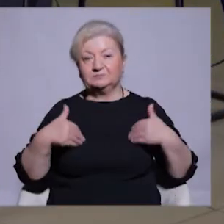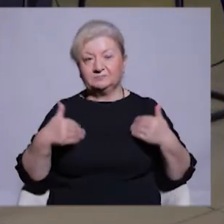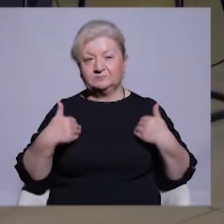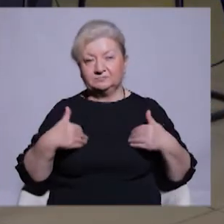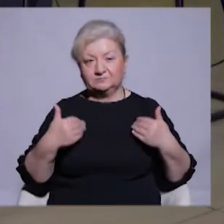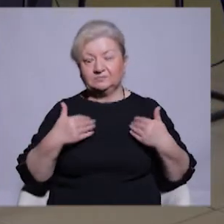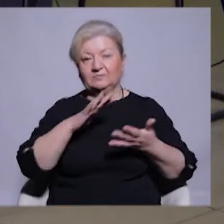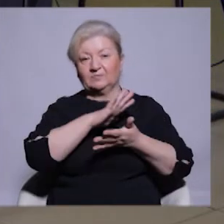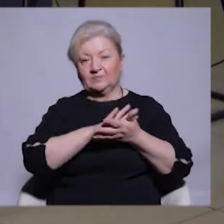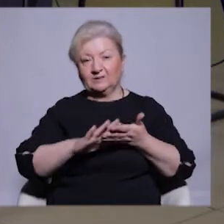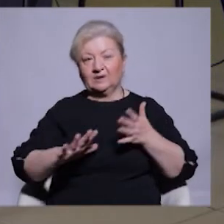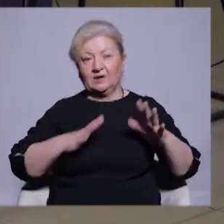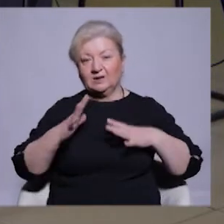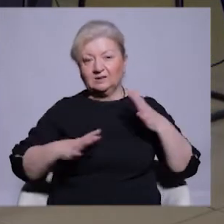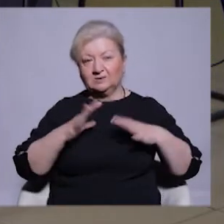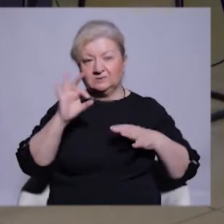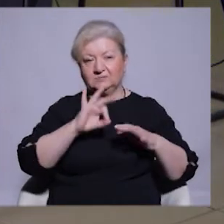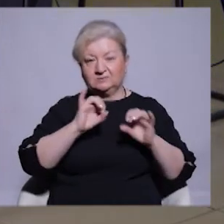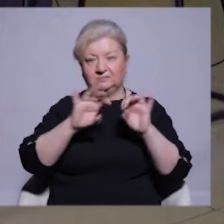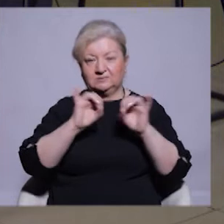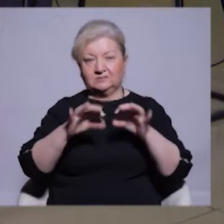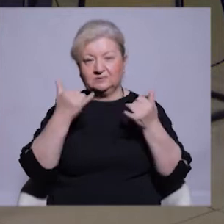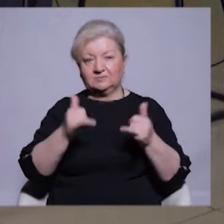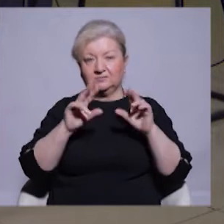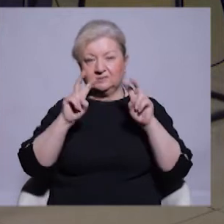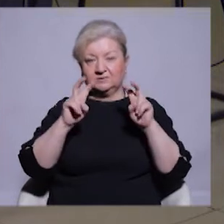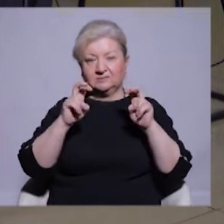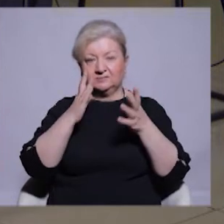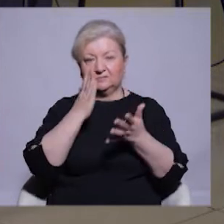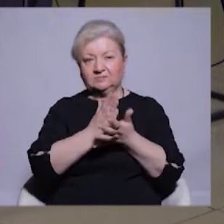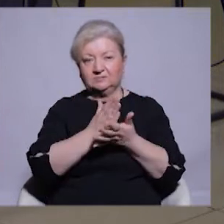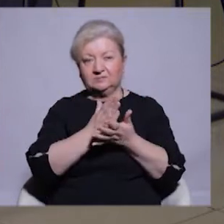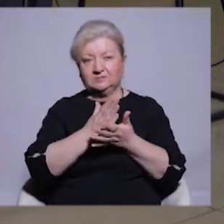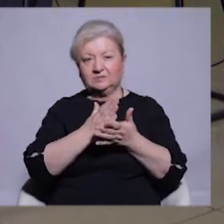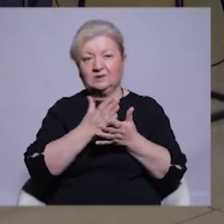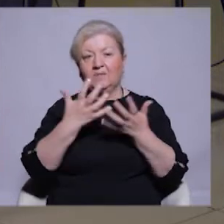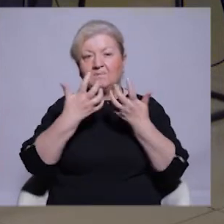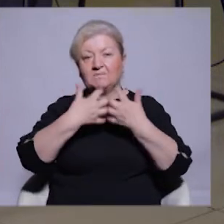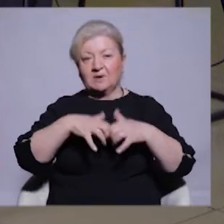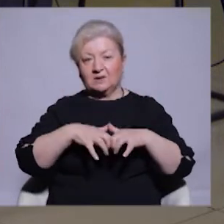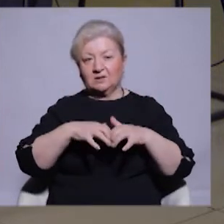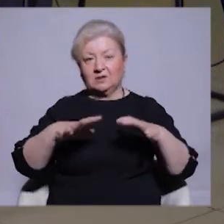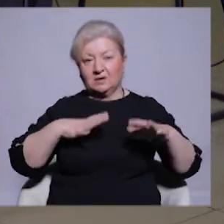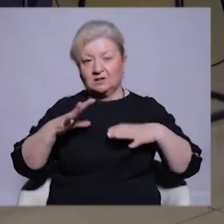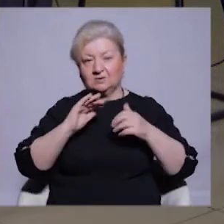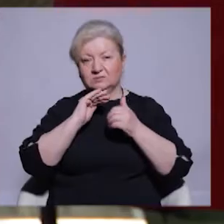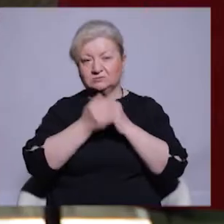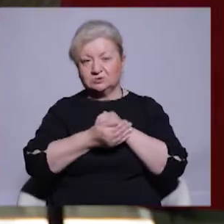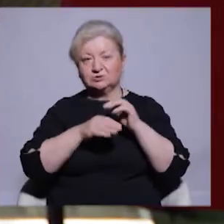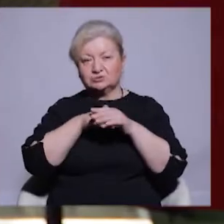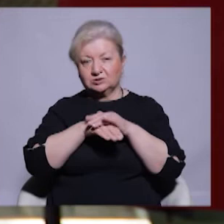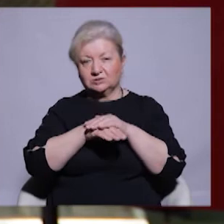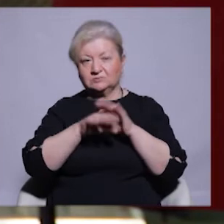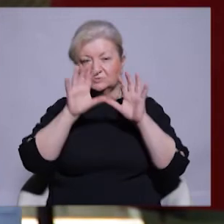მოგესალმებით, ვაგრძელებთ ენერგიაზე საუბარს და დღევანდელი გაკვეთილის თემა იქნება მექანიკური ენერგიის შენახვის კანონი.